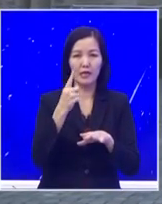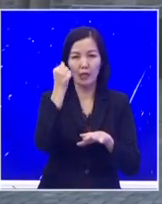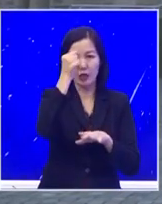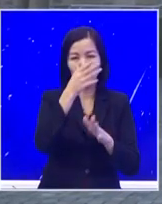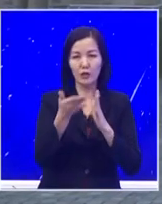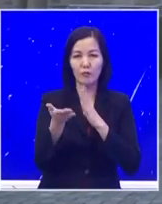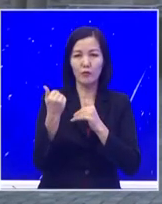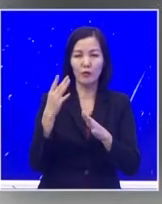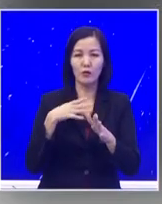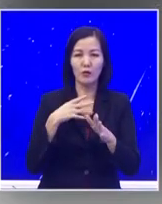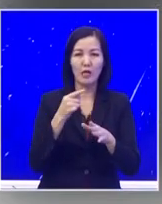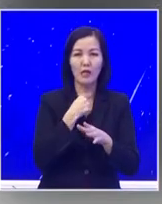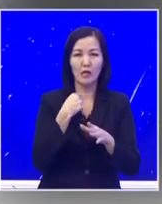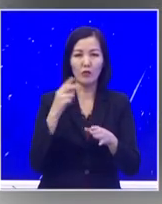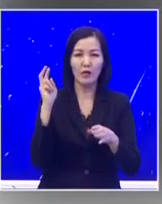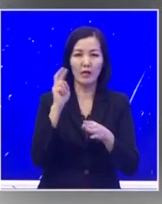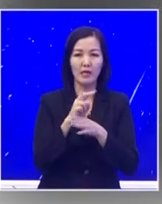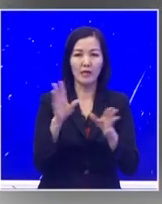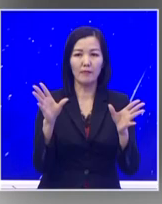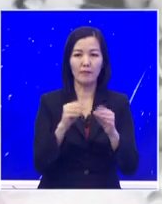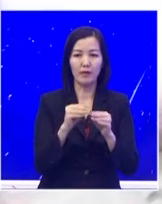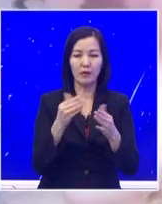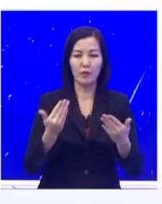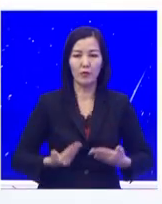қол ұстасып келген еді. Жұп жазбай бірге жүр.